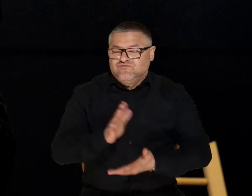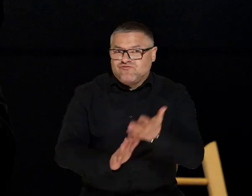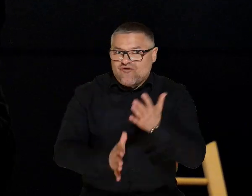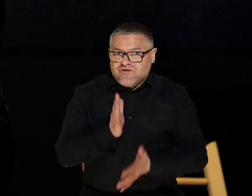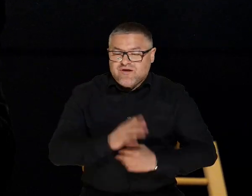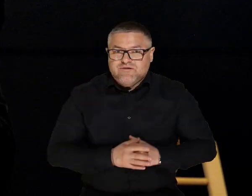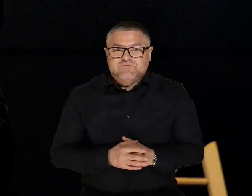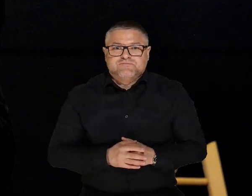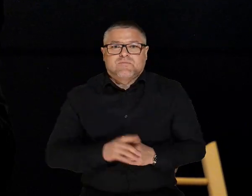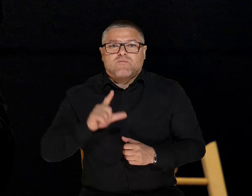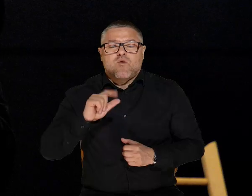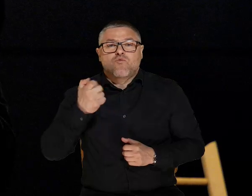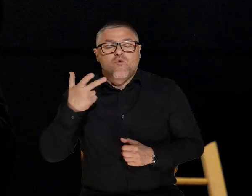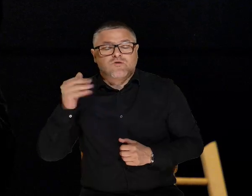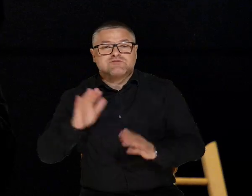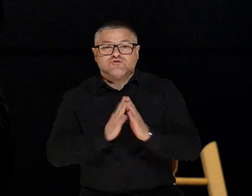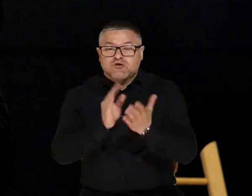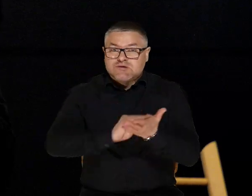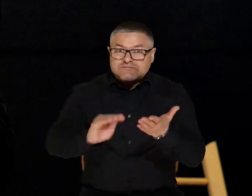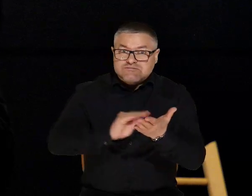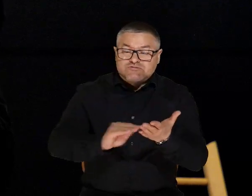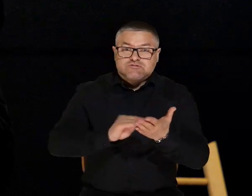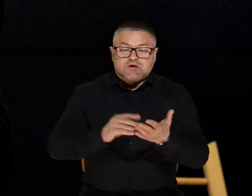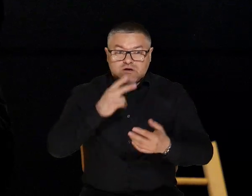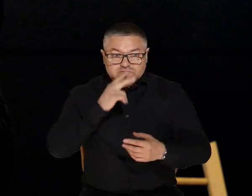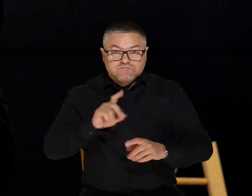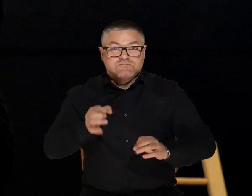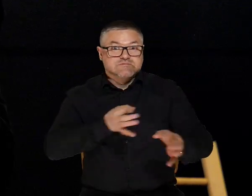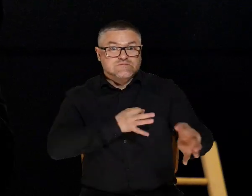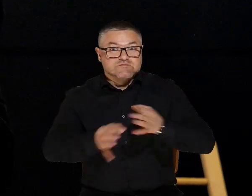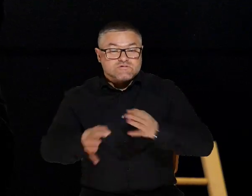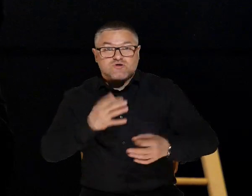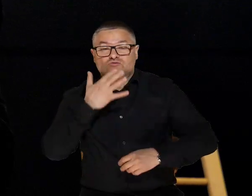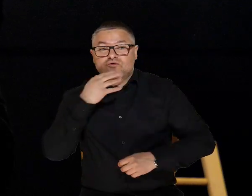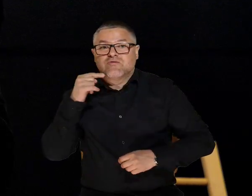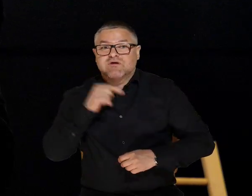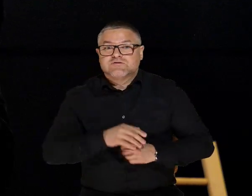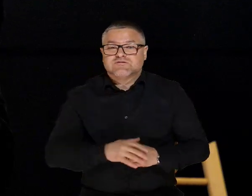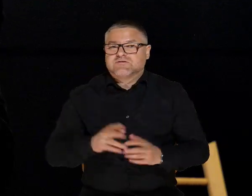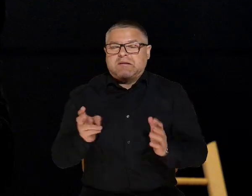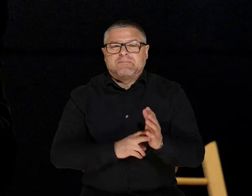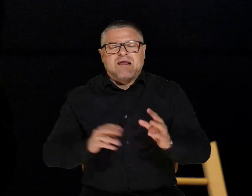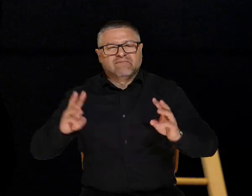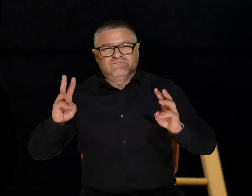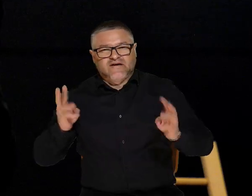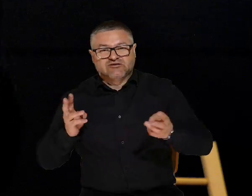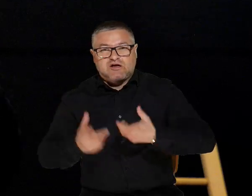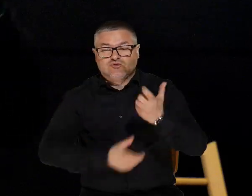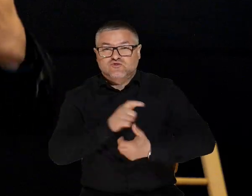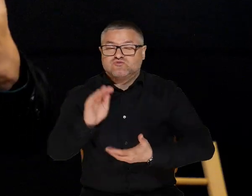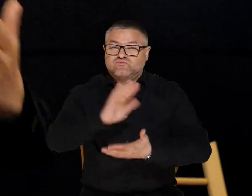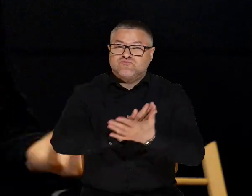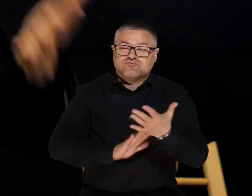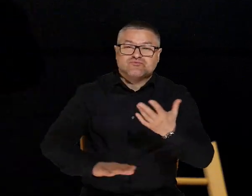wrażenie książka Kacpra Pobłockiego i była taka otwierająca oczy, chociaż wiem, że historycy często zarzucają brak warsztatu. I no to jest książka napisana